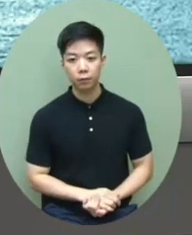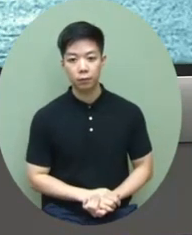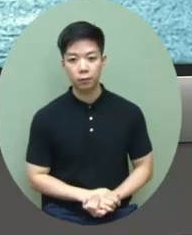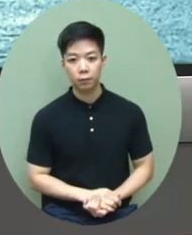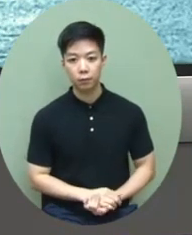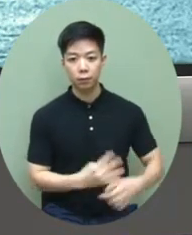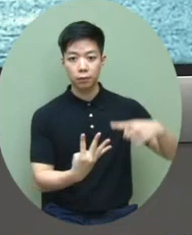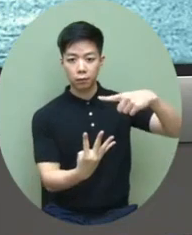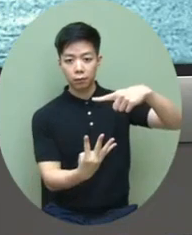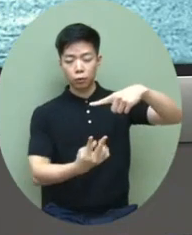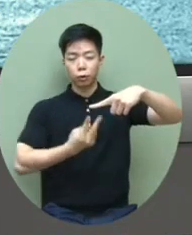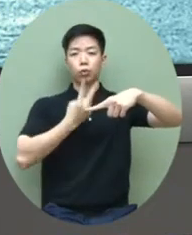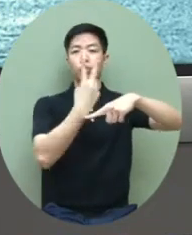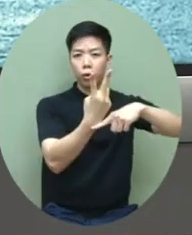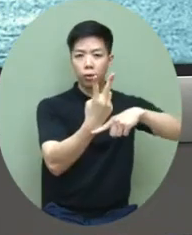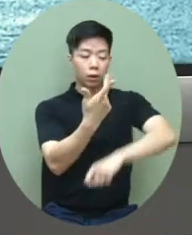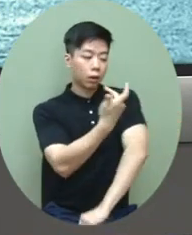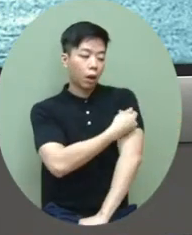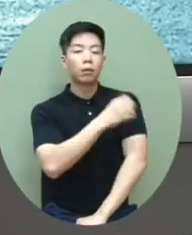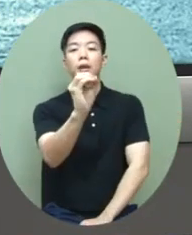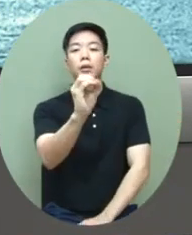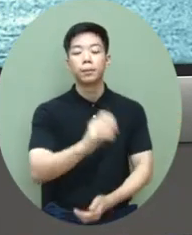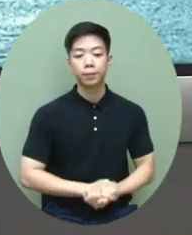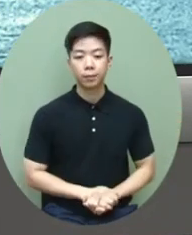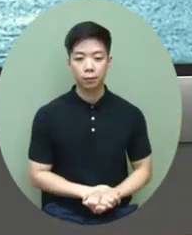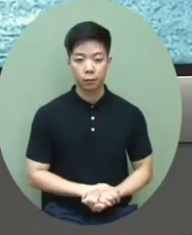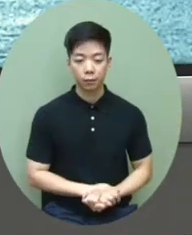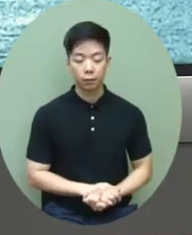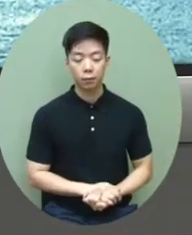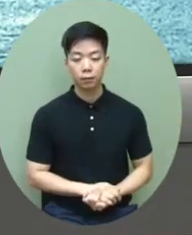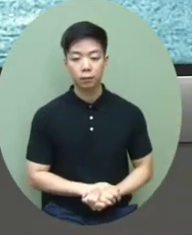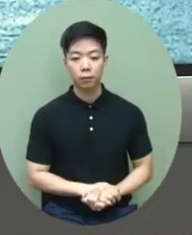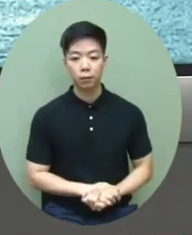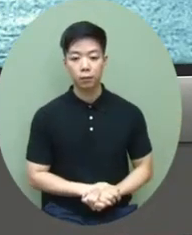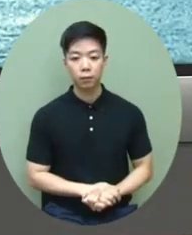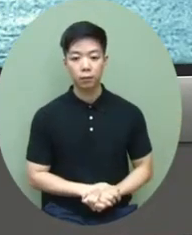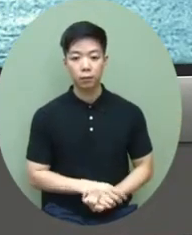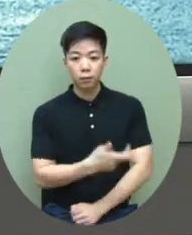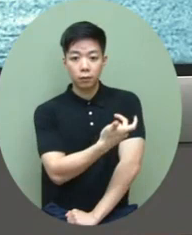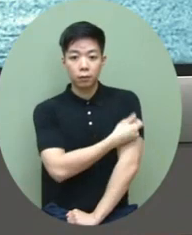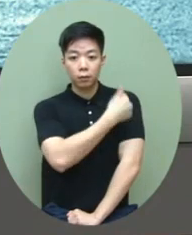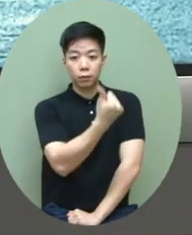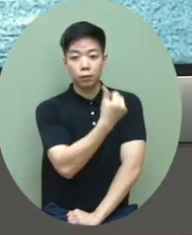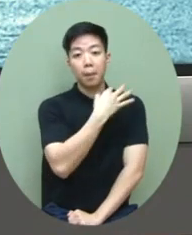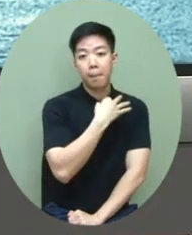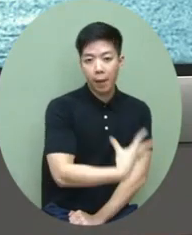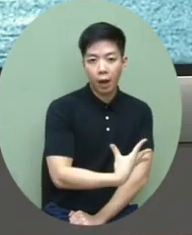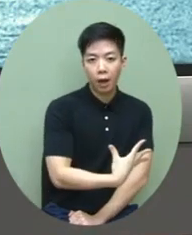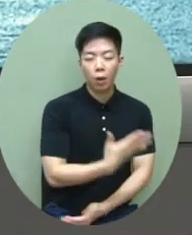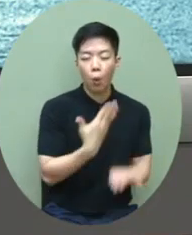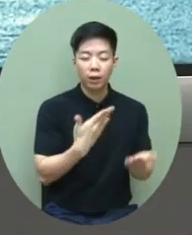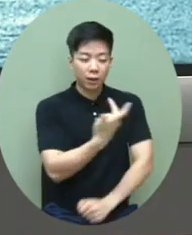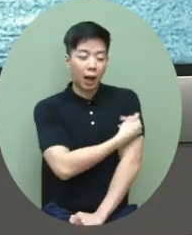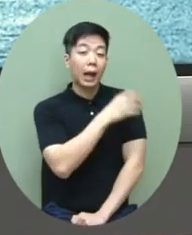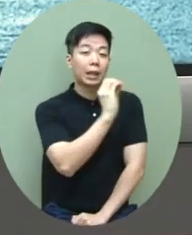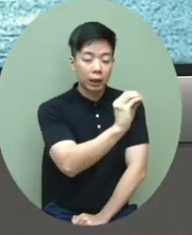其實一針都未打過嘅，咁都見到其實未接種曬疫苗，尤其是一針都未打過